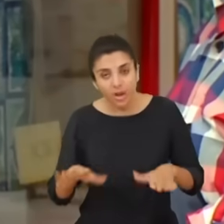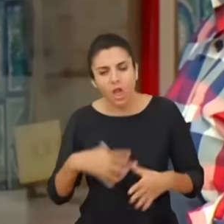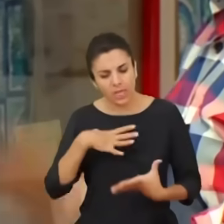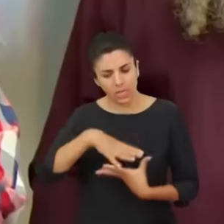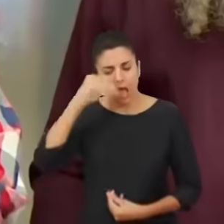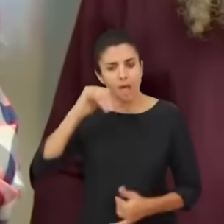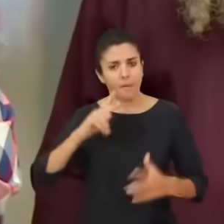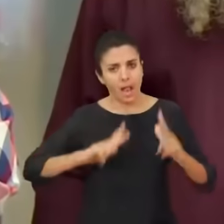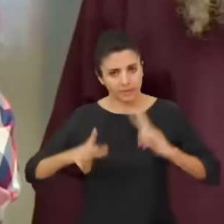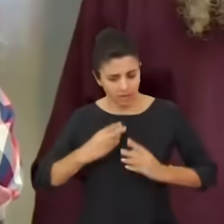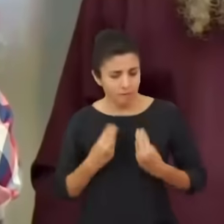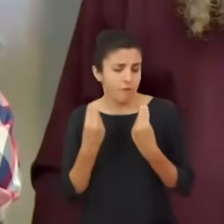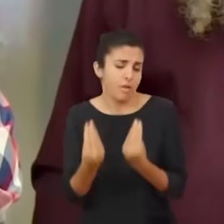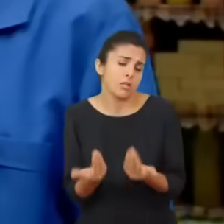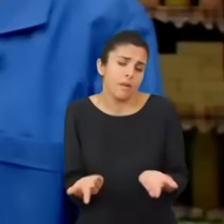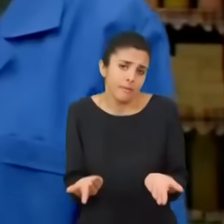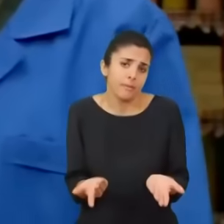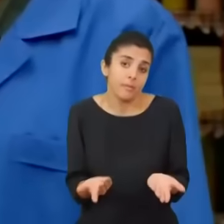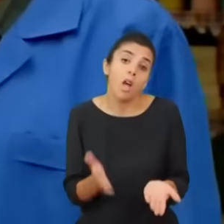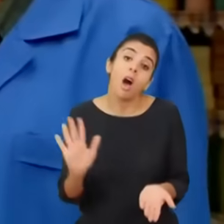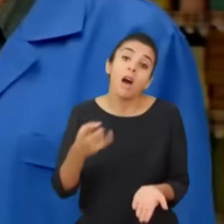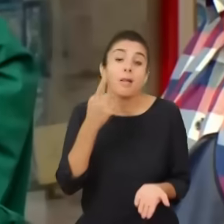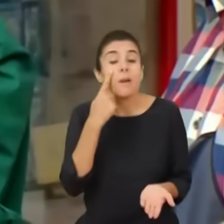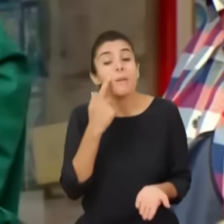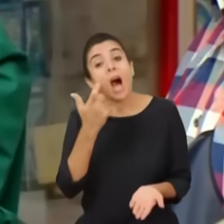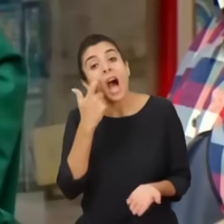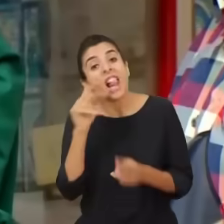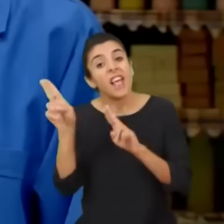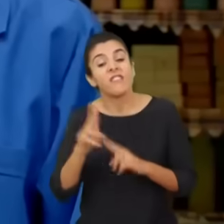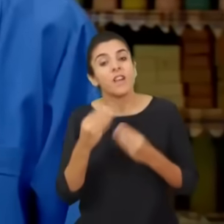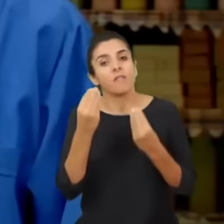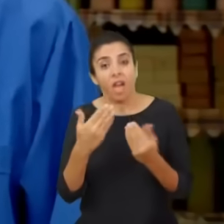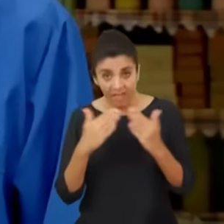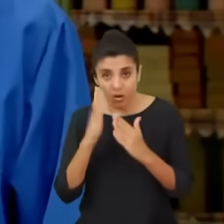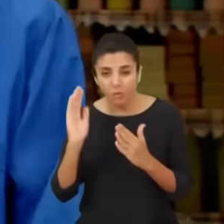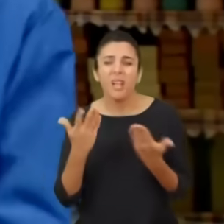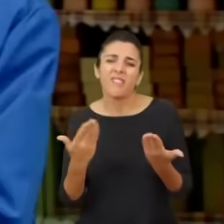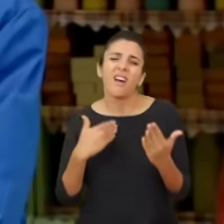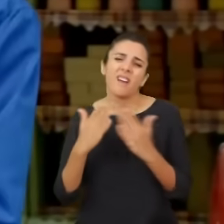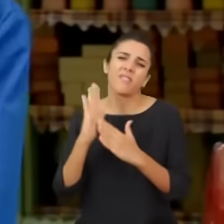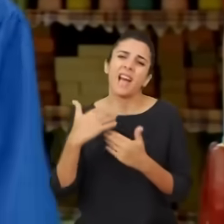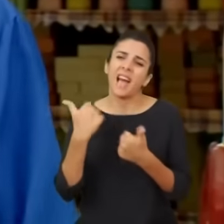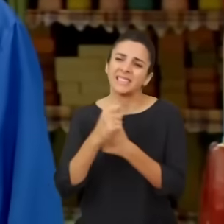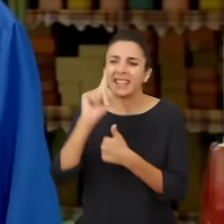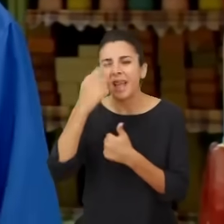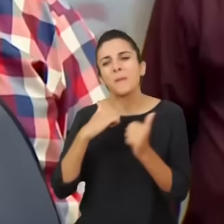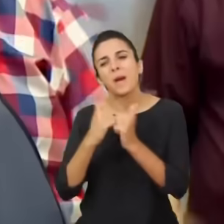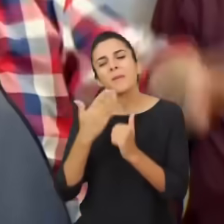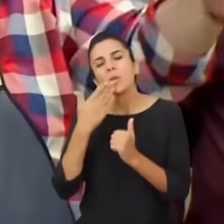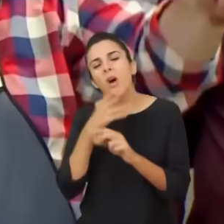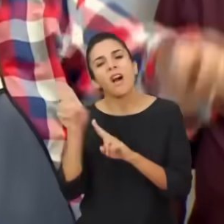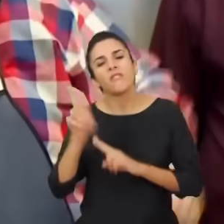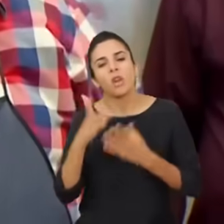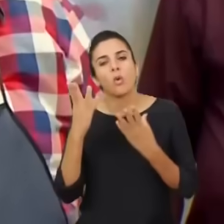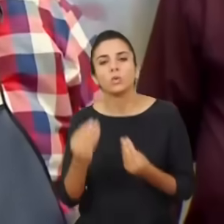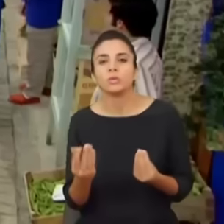elbise alacağım oğlum. Tamam. Hadi. Hadi bakalım hayırlı iftarlar. Mehmet abi eve mi gidiyorsun? Ha evet ne yapayım abicim hanım yalnız işte beraber açarız iftarı. Mehmet